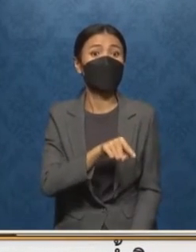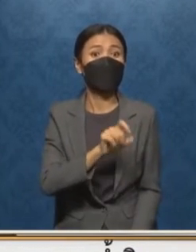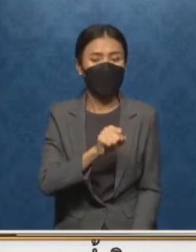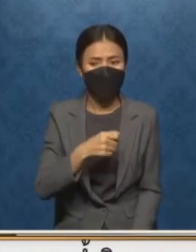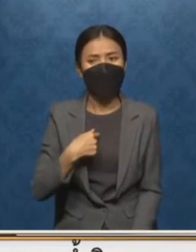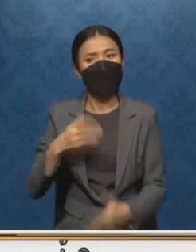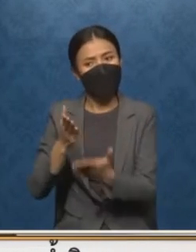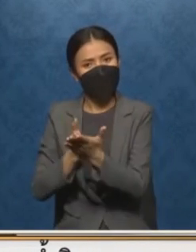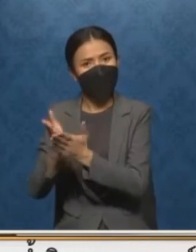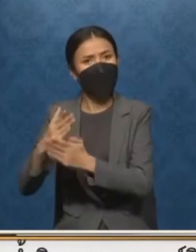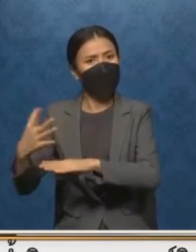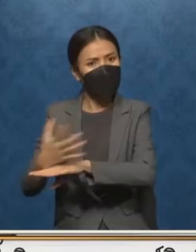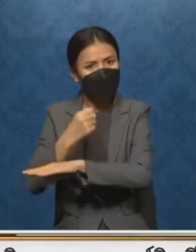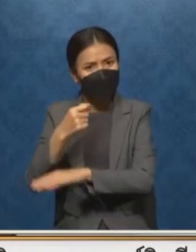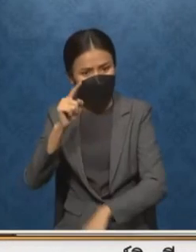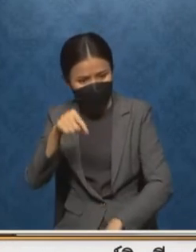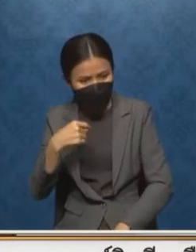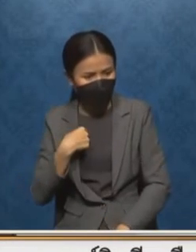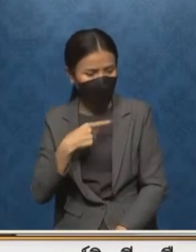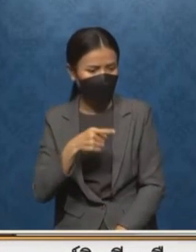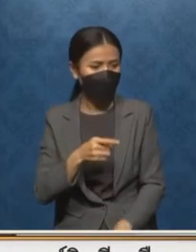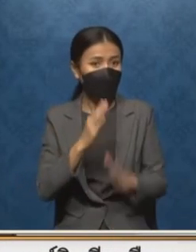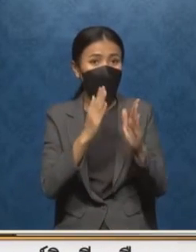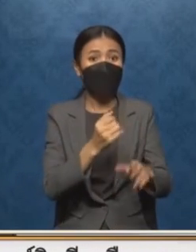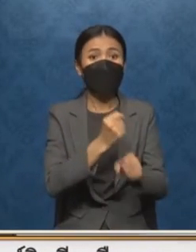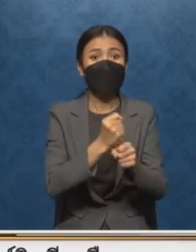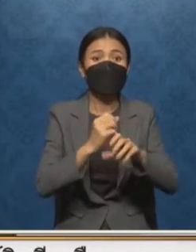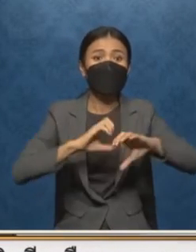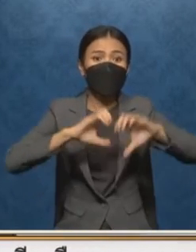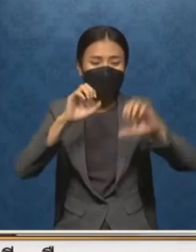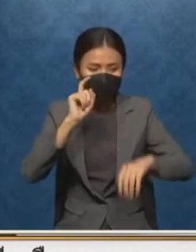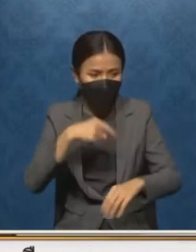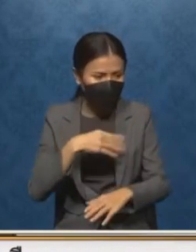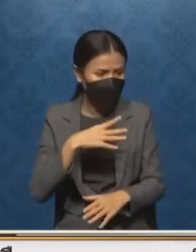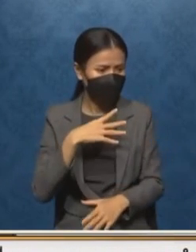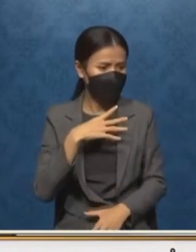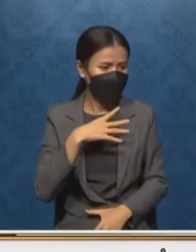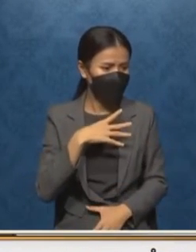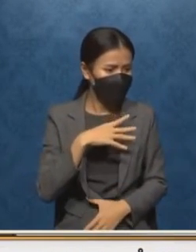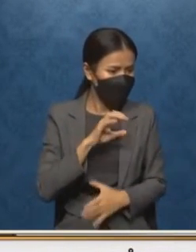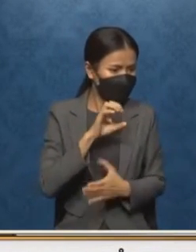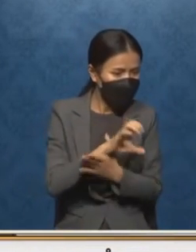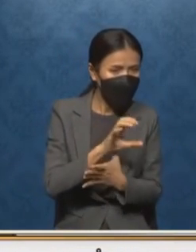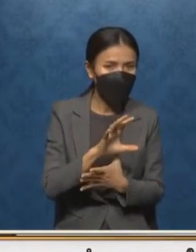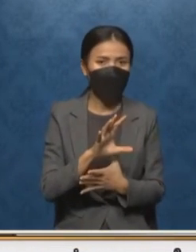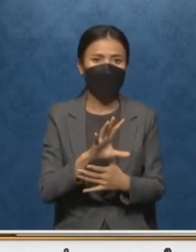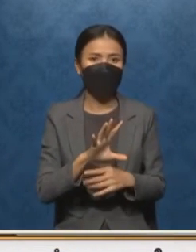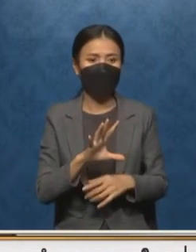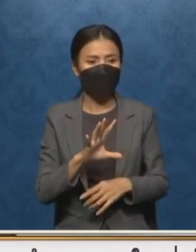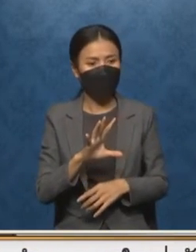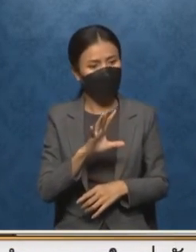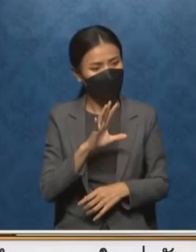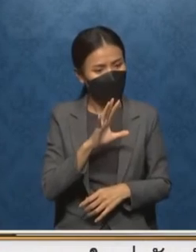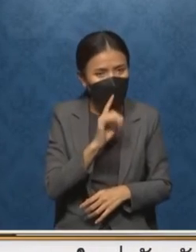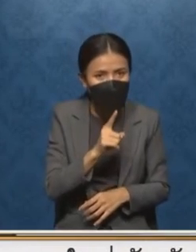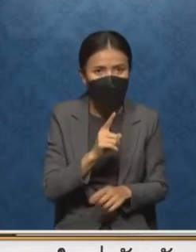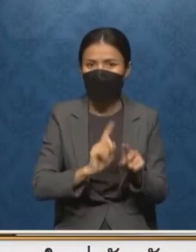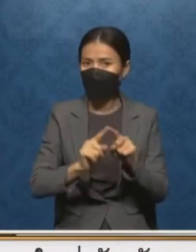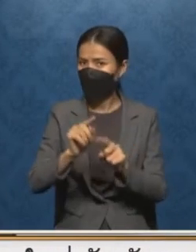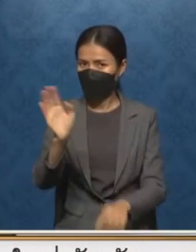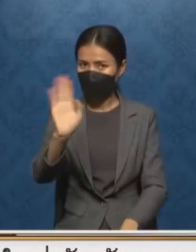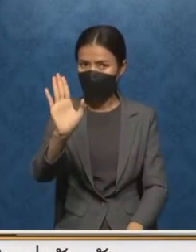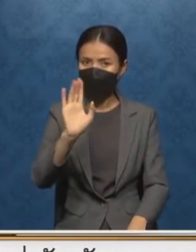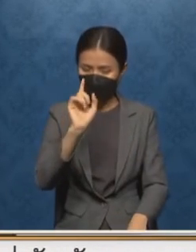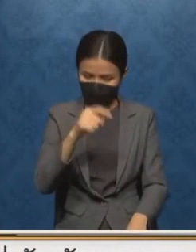กของในกศัษศั ควรจะให้อิสร kepในทางวิชาการท็จวงยิ่ง ในงานบนิทุ